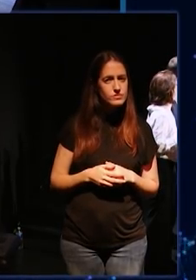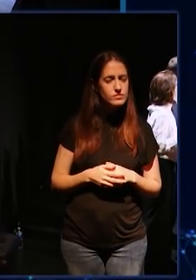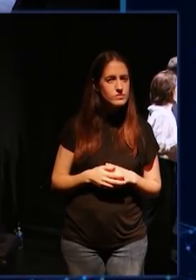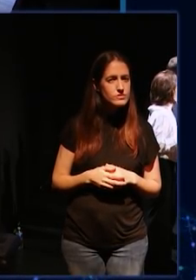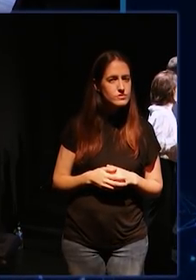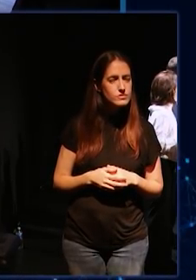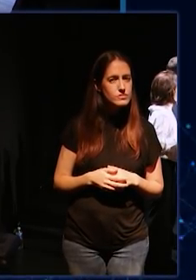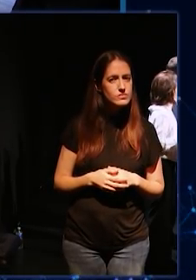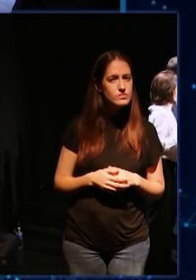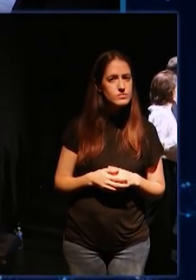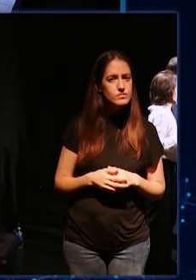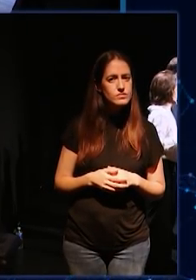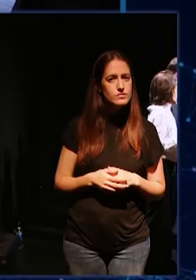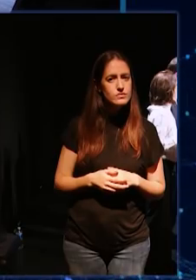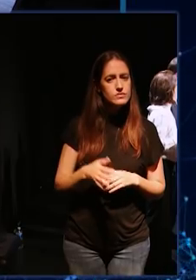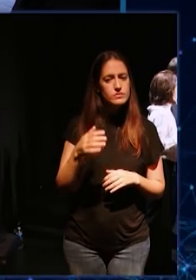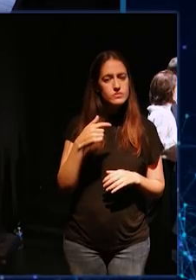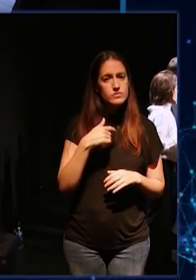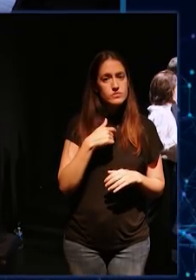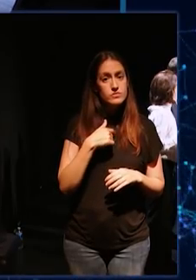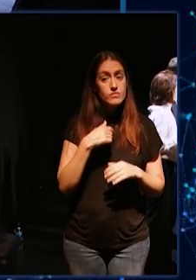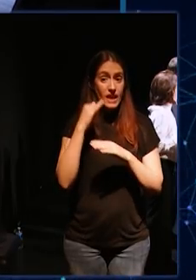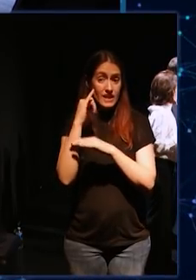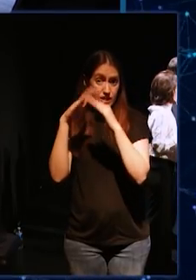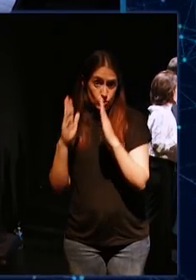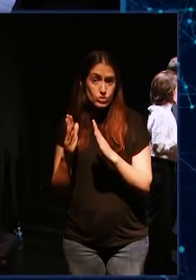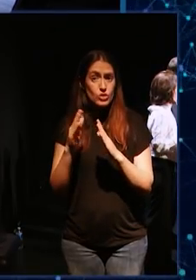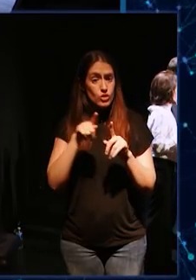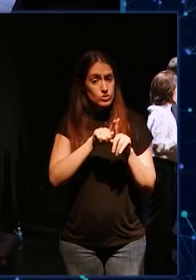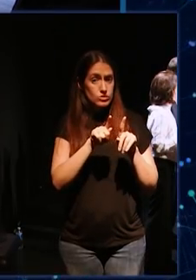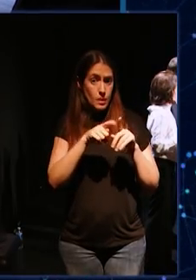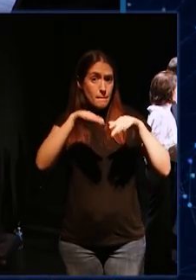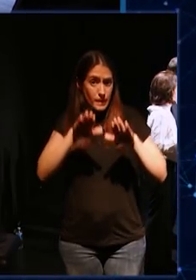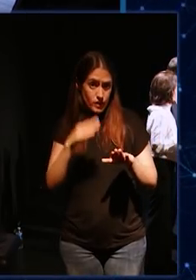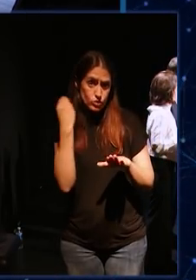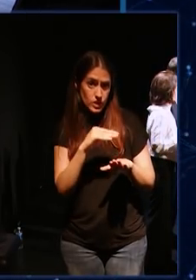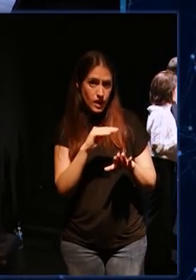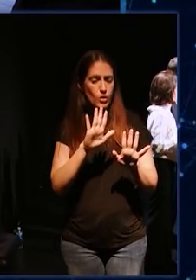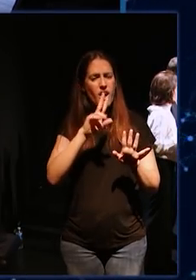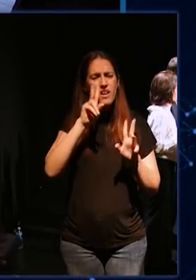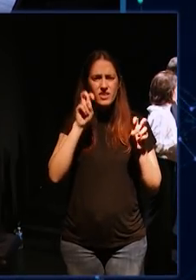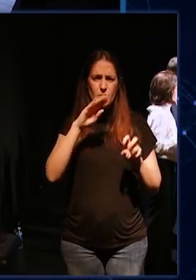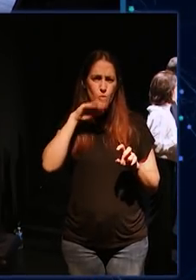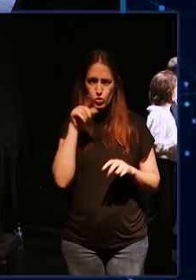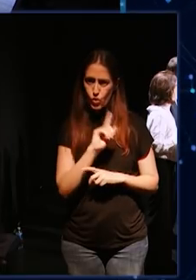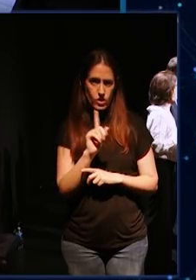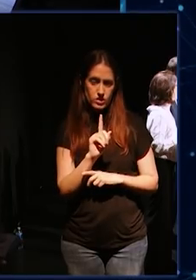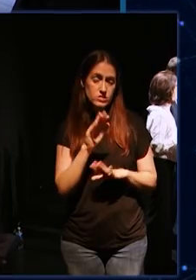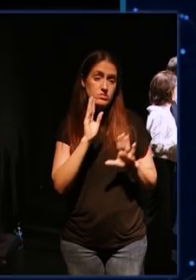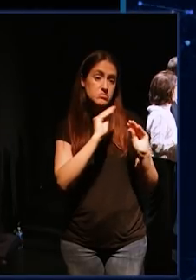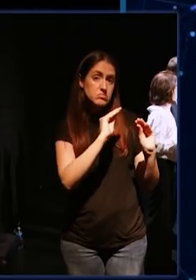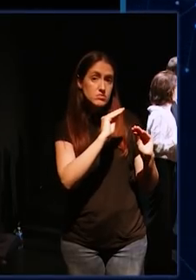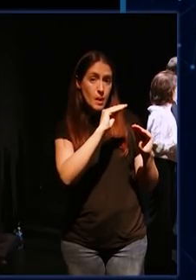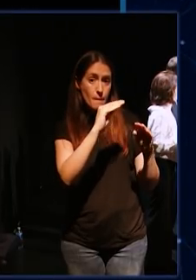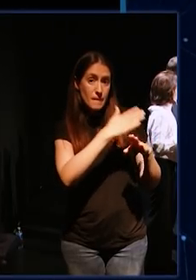en contra, perquè va paralitzar les nostres institucions, però ja crec que no toca, no és el joc. Si algú té algun interès dintre del seu partit de